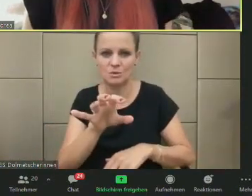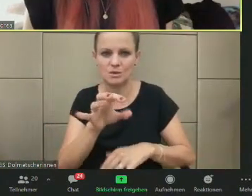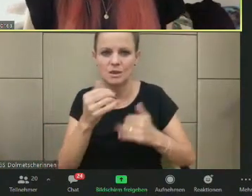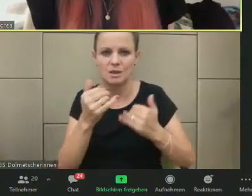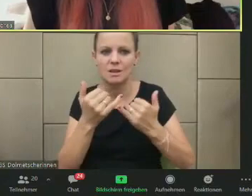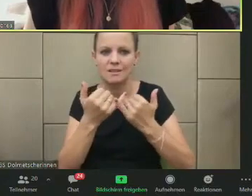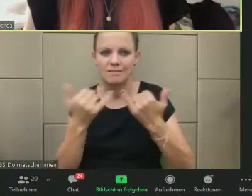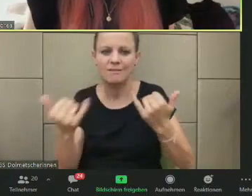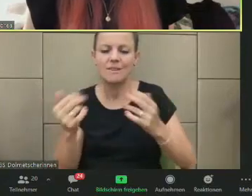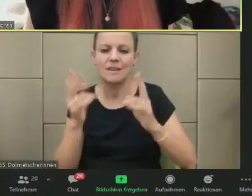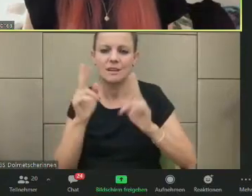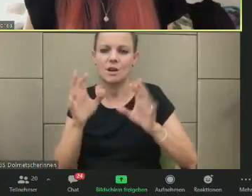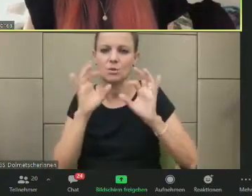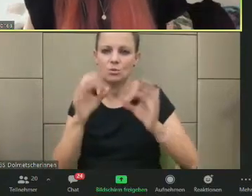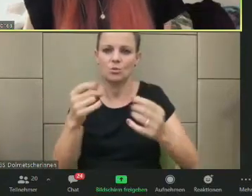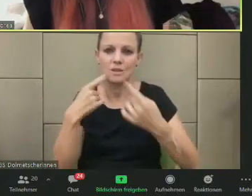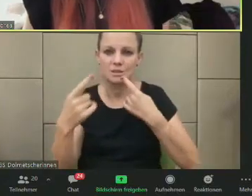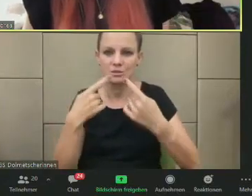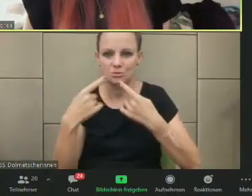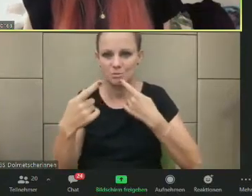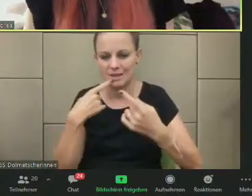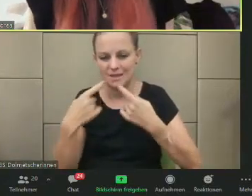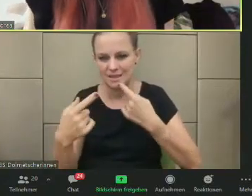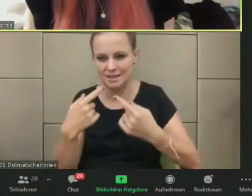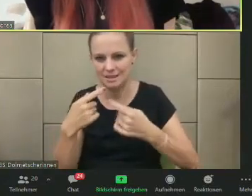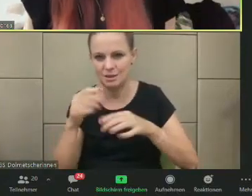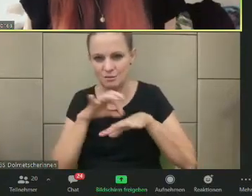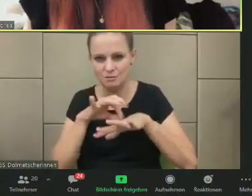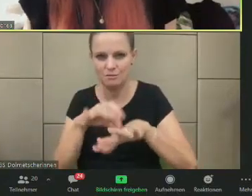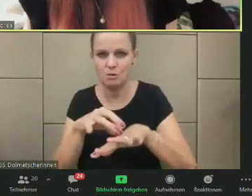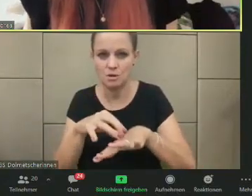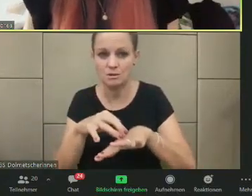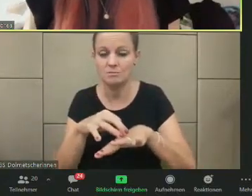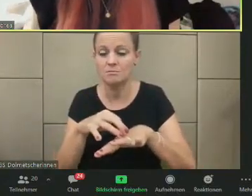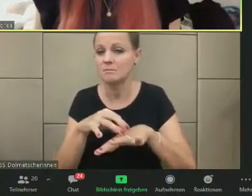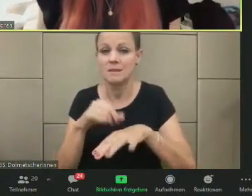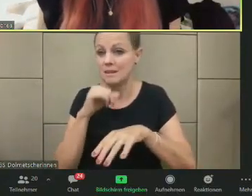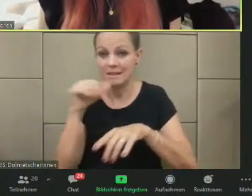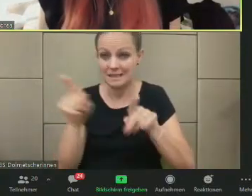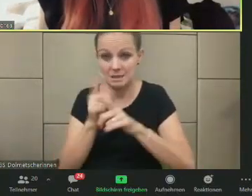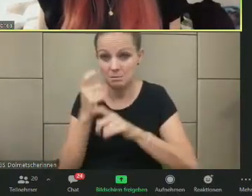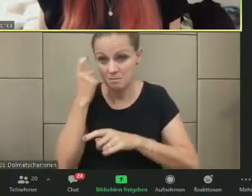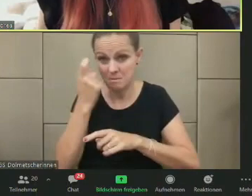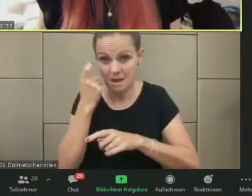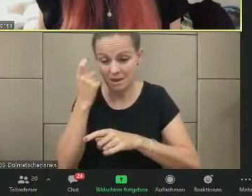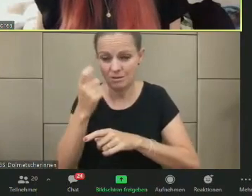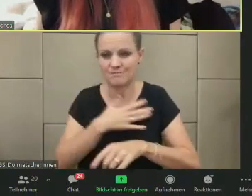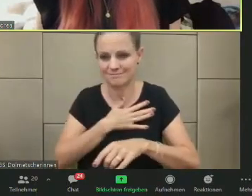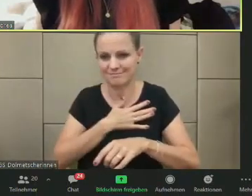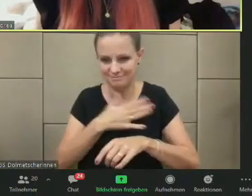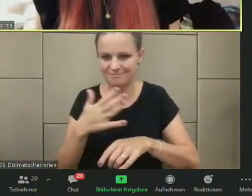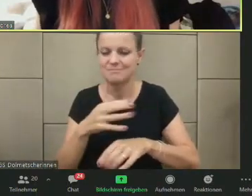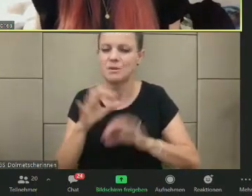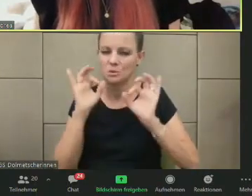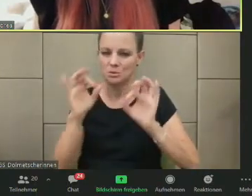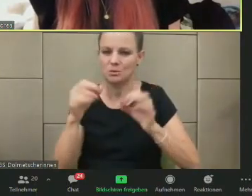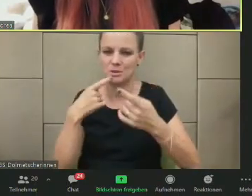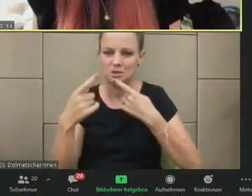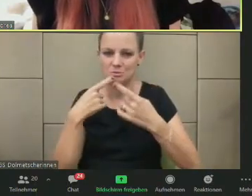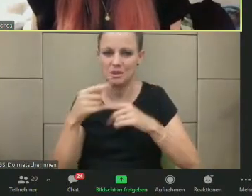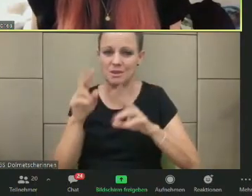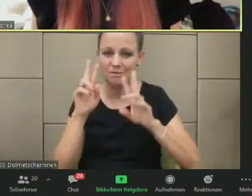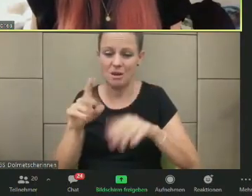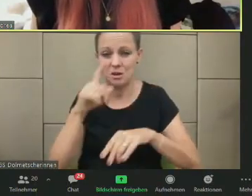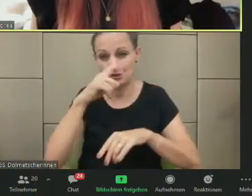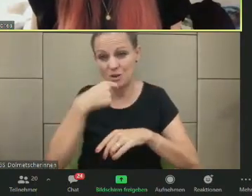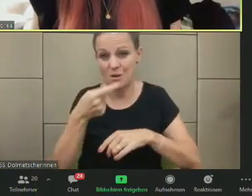gute Gespräche führen kann mit Menschen, die vielleicht nicht der gleichen Meinung sind. Die Katrin hat da überhaupt sehr viele schlaue Tipps. Die